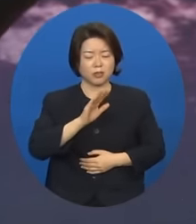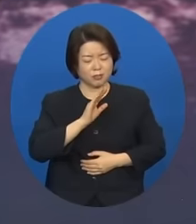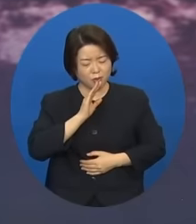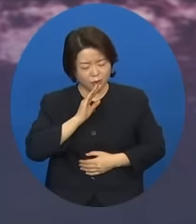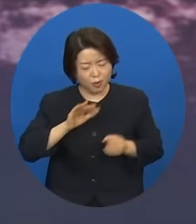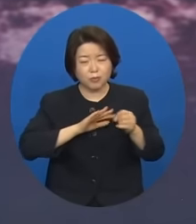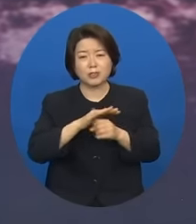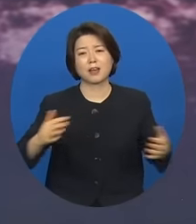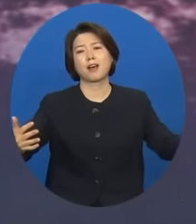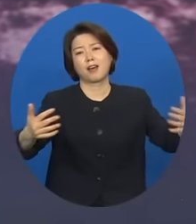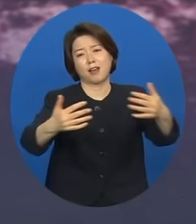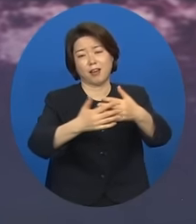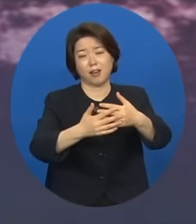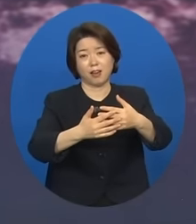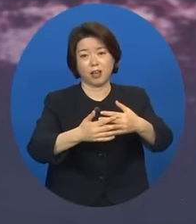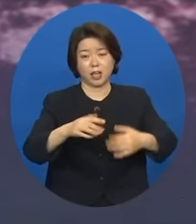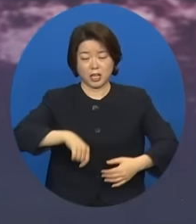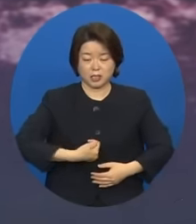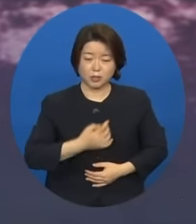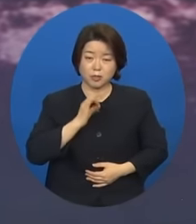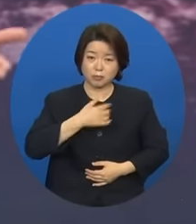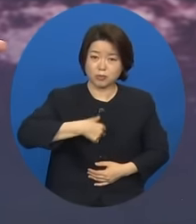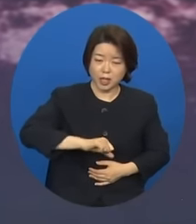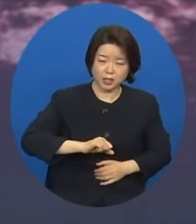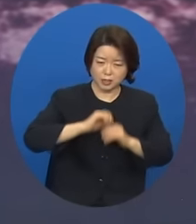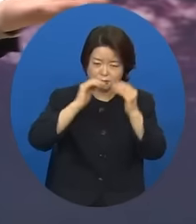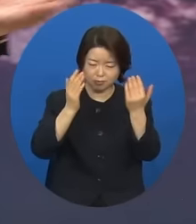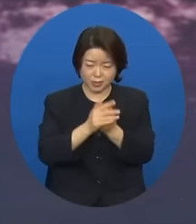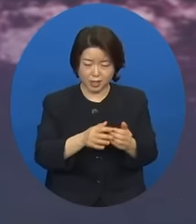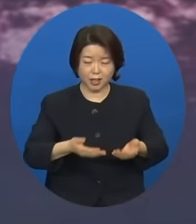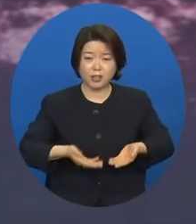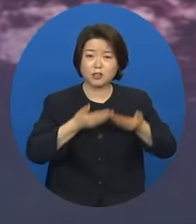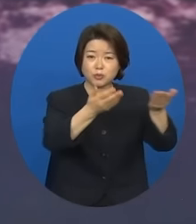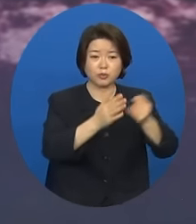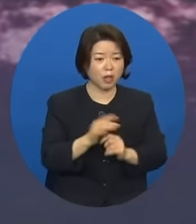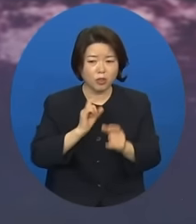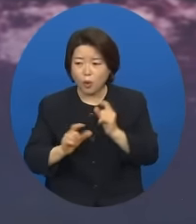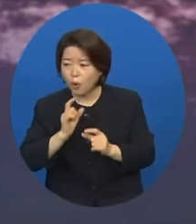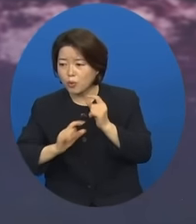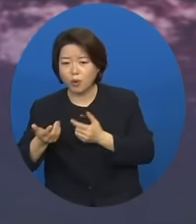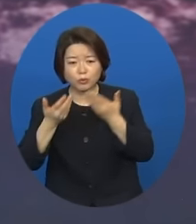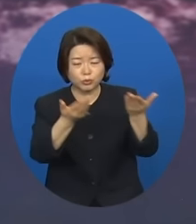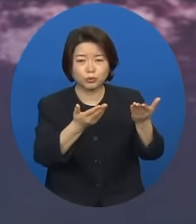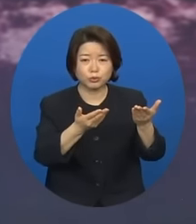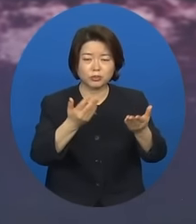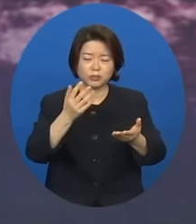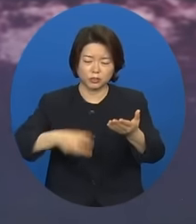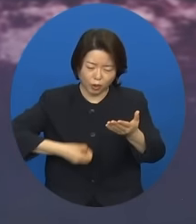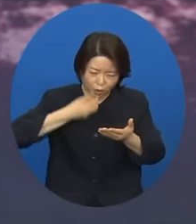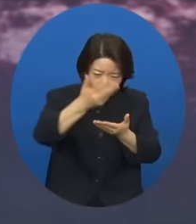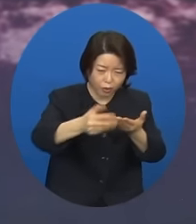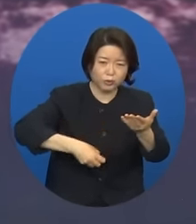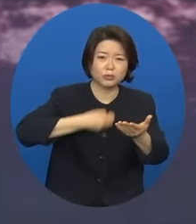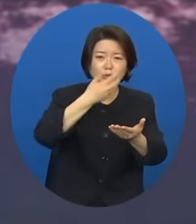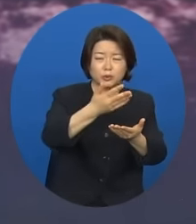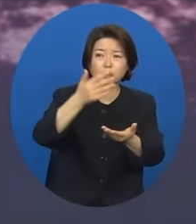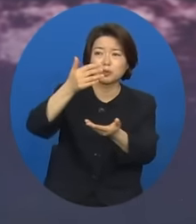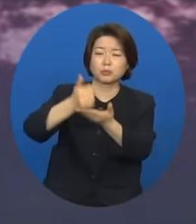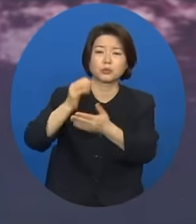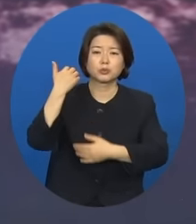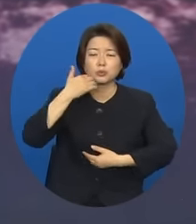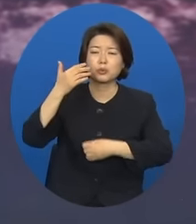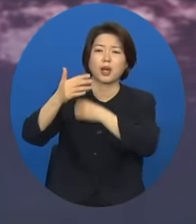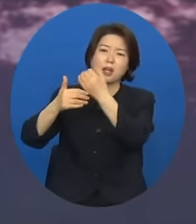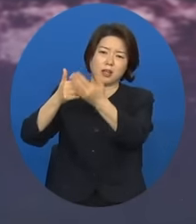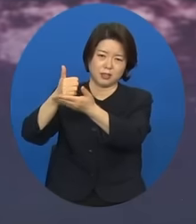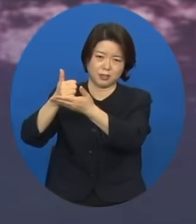사랑하셔서 자신의 독생자를 다 주어도 더 줄 것이 없을까 싶어서 다 내어주신 분이 우리 하나님이시라는